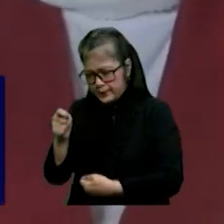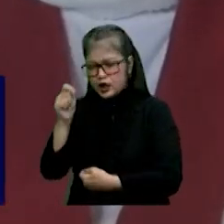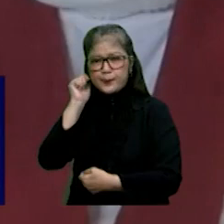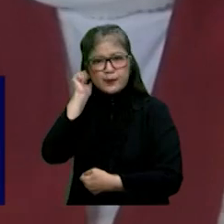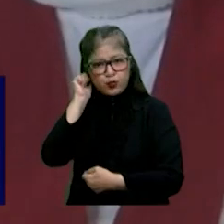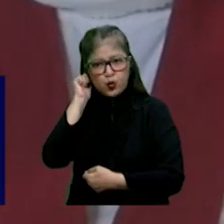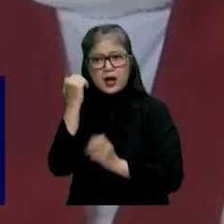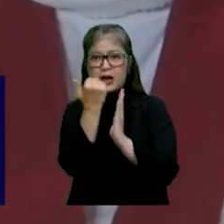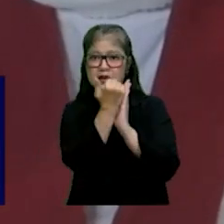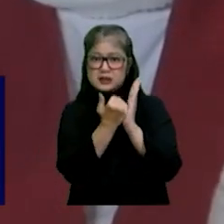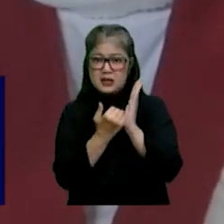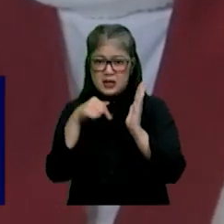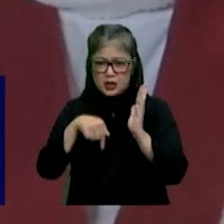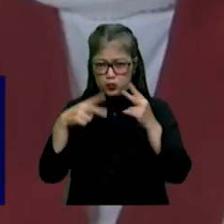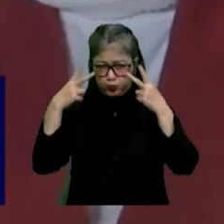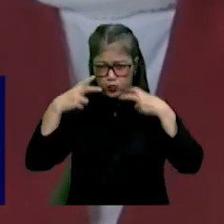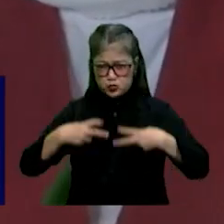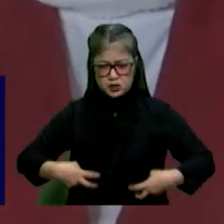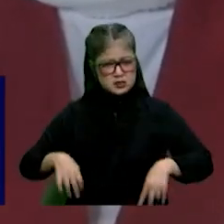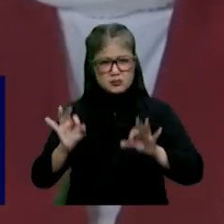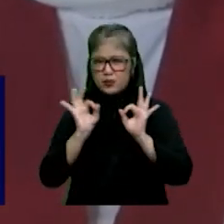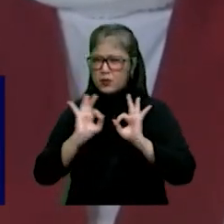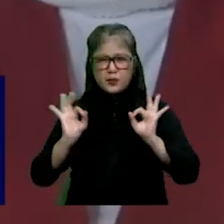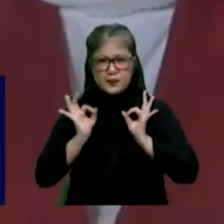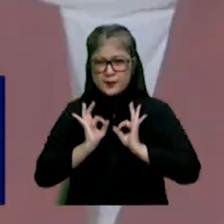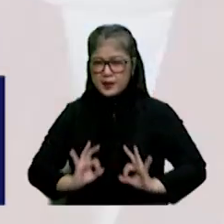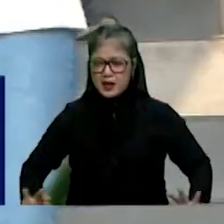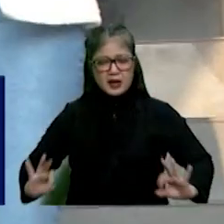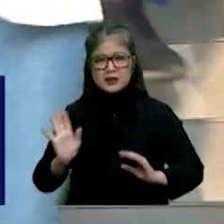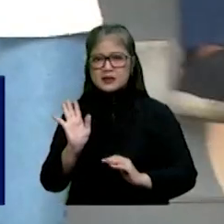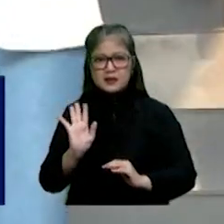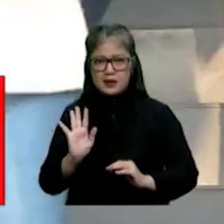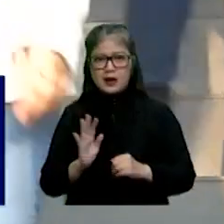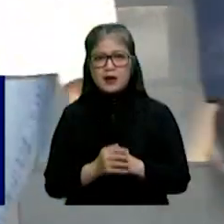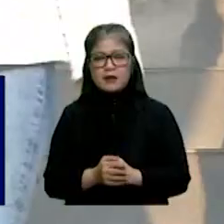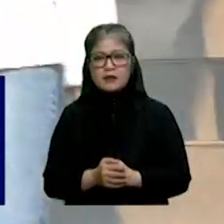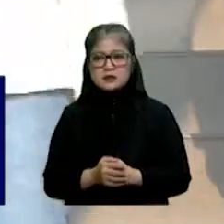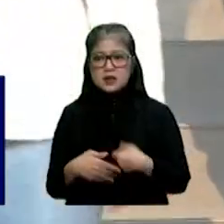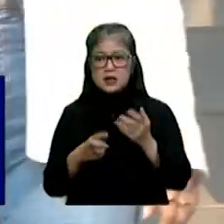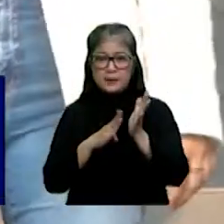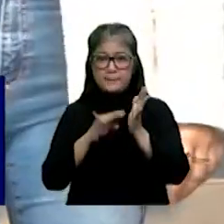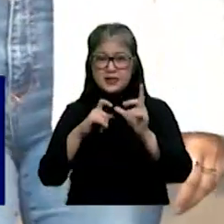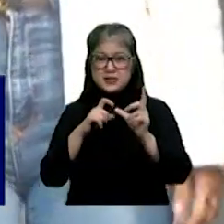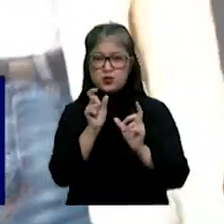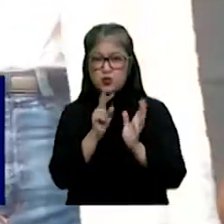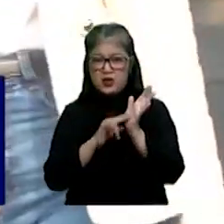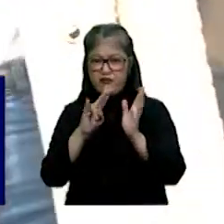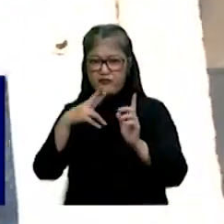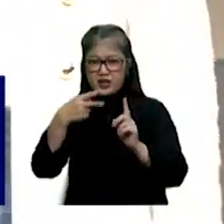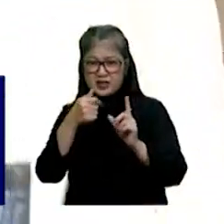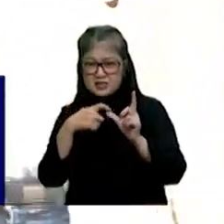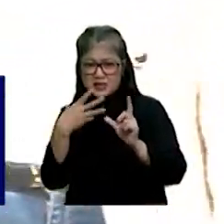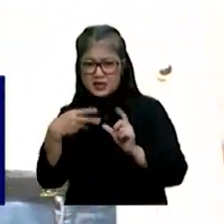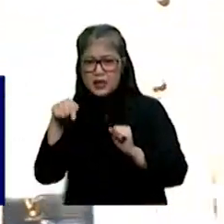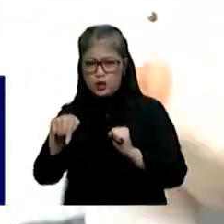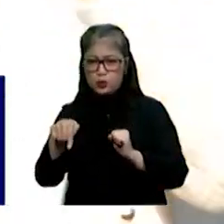penjadwalan body checking dan sampai harus menelanjangi. Miss Universe Indonesia 2023 adalah gelaran perdana kontes kecantikan